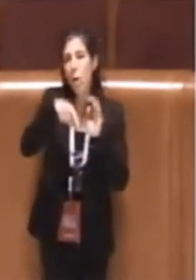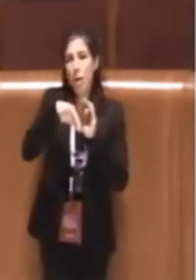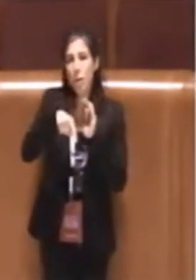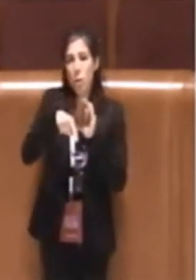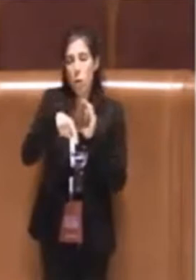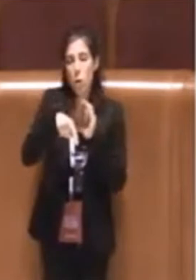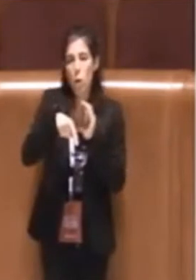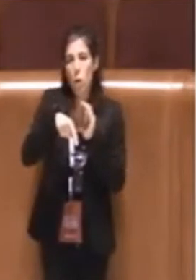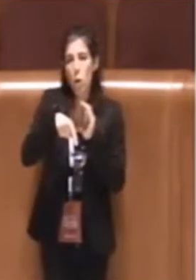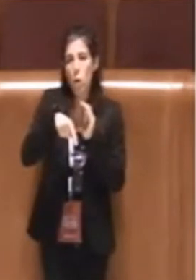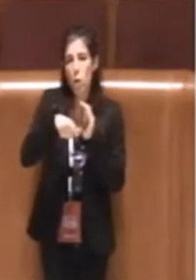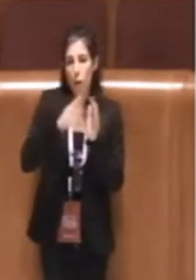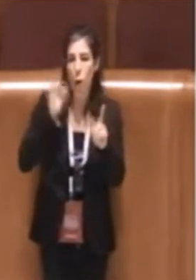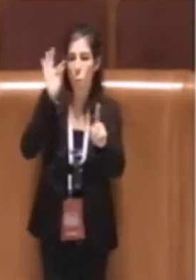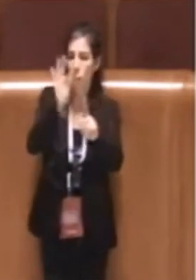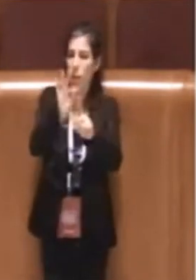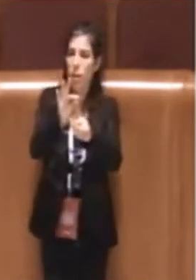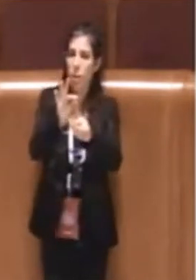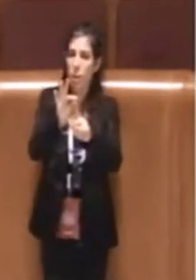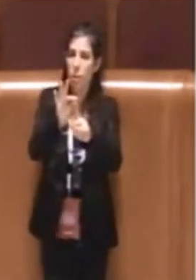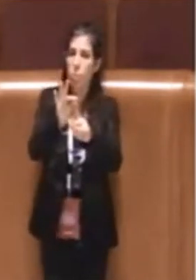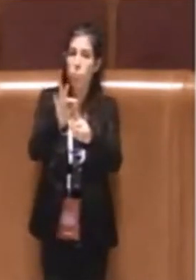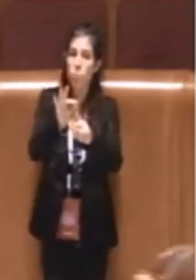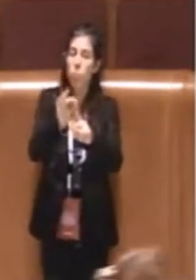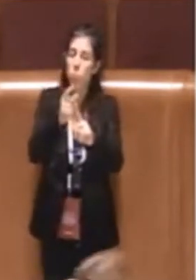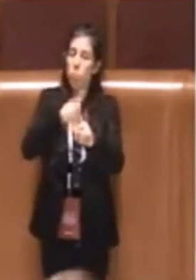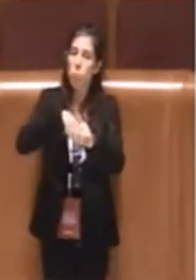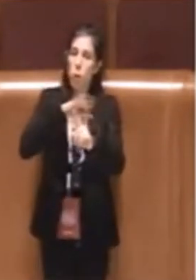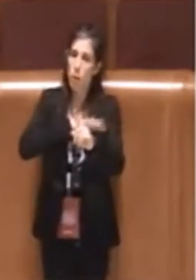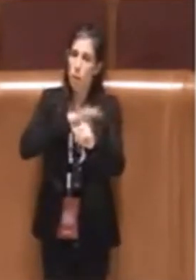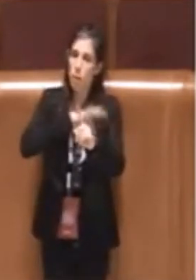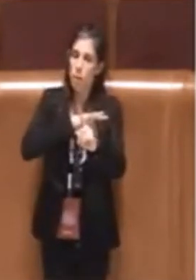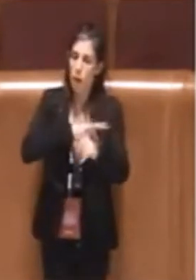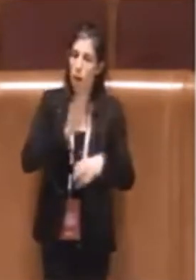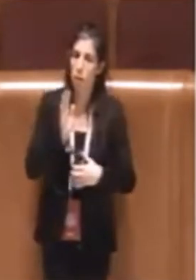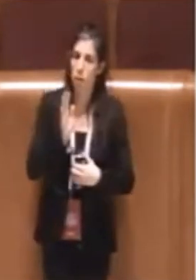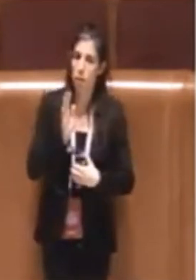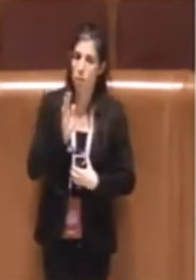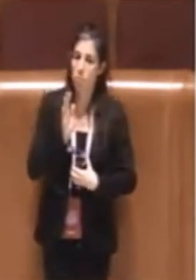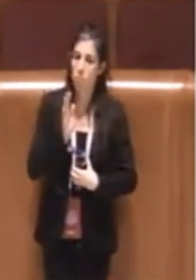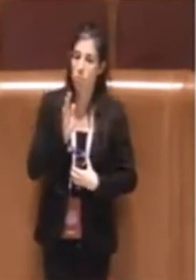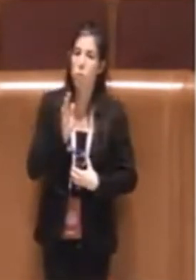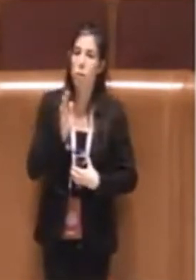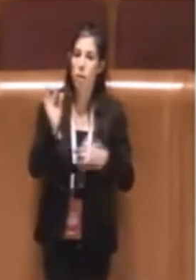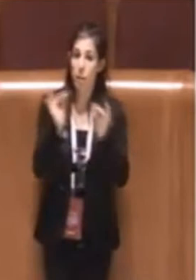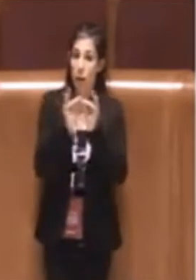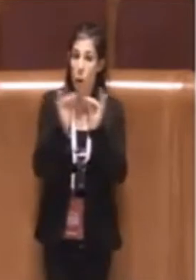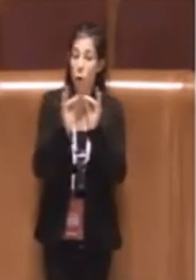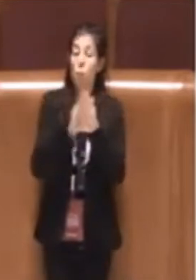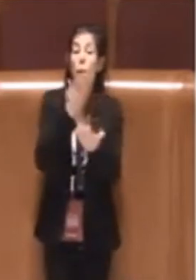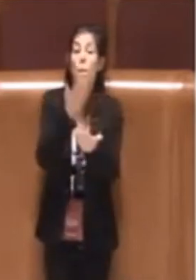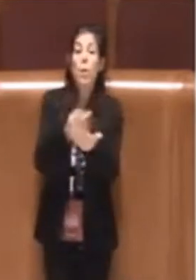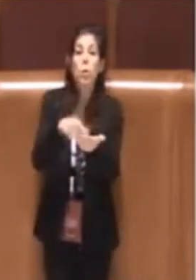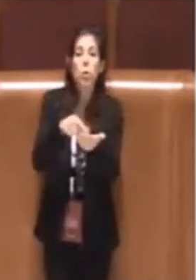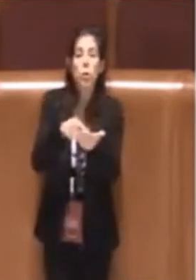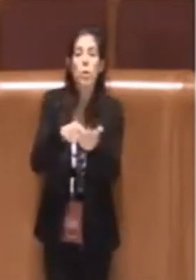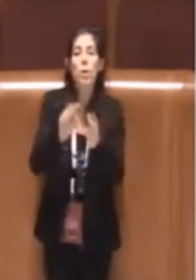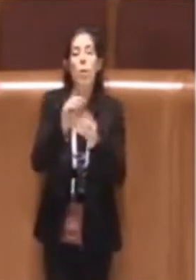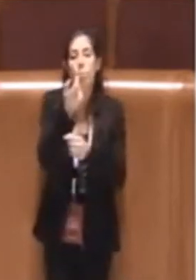quanto riguarda gli obiettivi ci vede, diciamo, concordi. Tuttavia è una mozione che